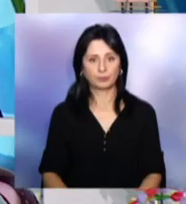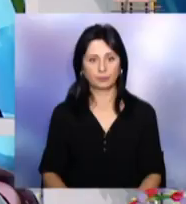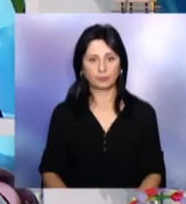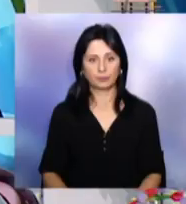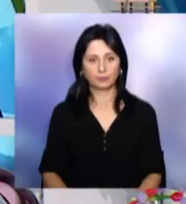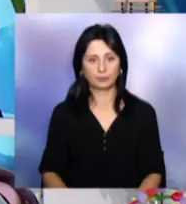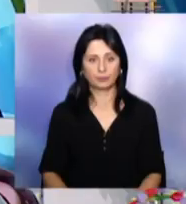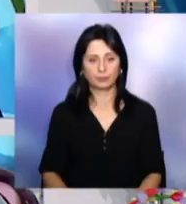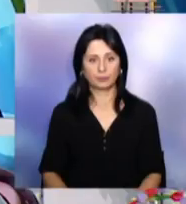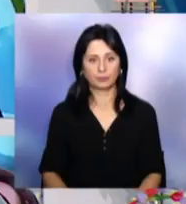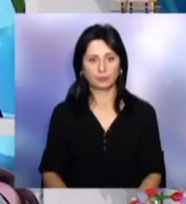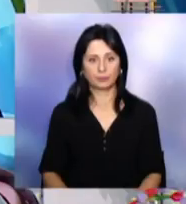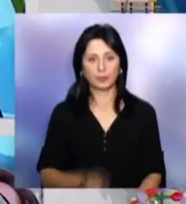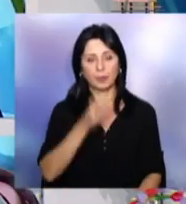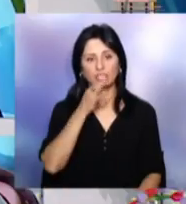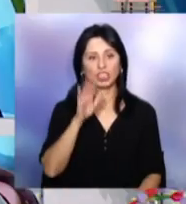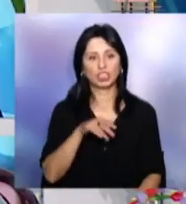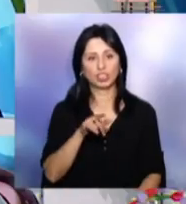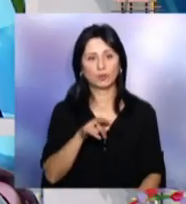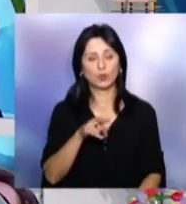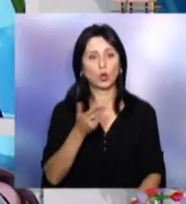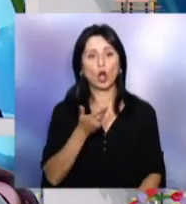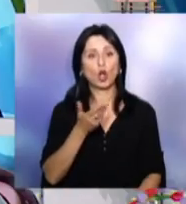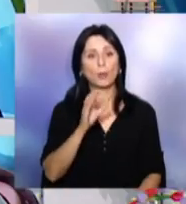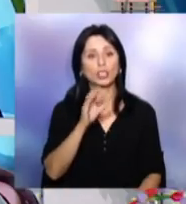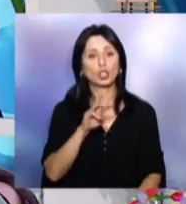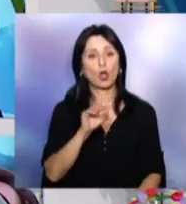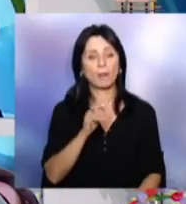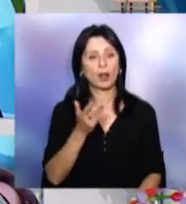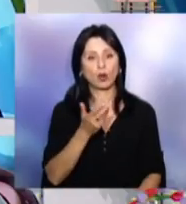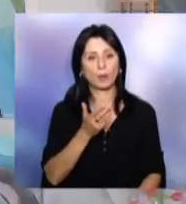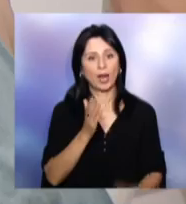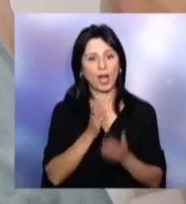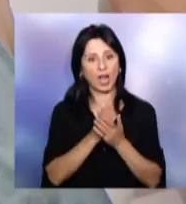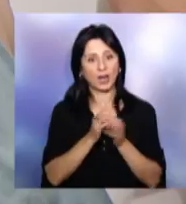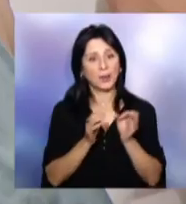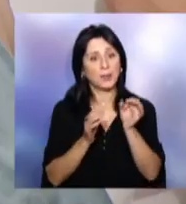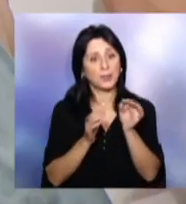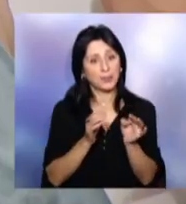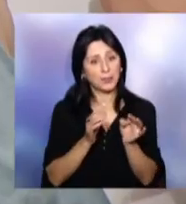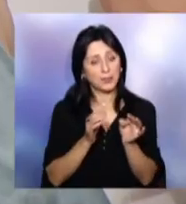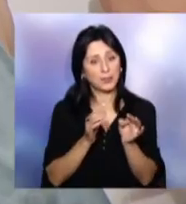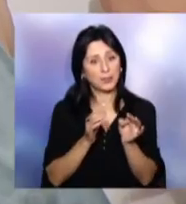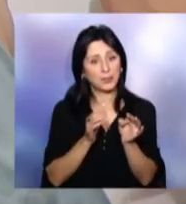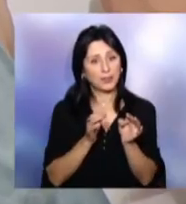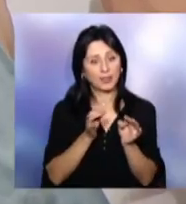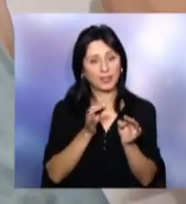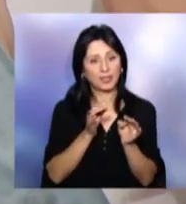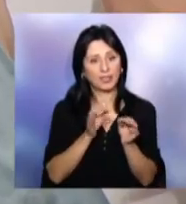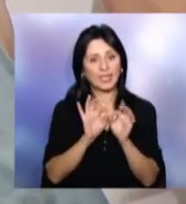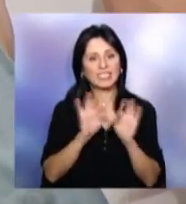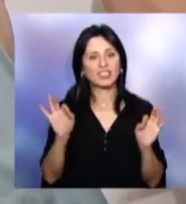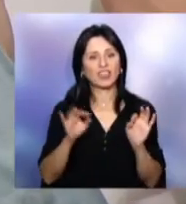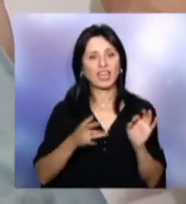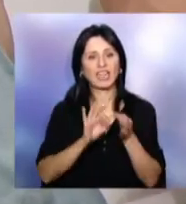გაკეთება. მას შემდეგ, რაც გააჩნია, რომელი სტომა გვაქვს, არის ესეთი პატარა წვრილი ნაწლავის